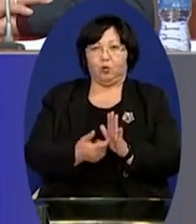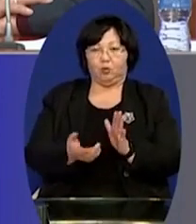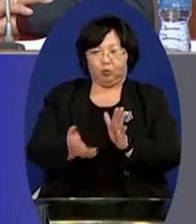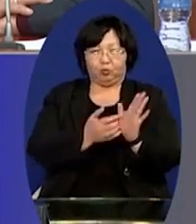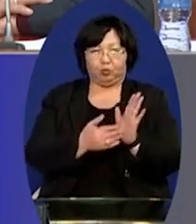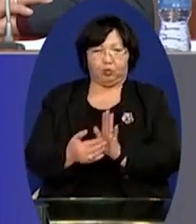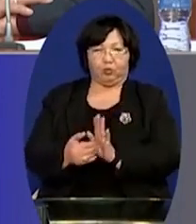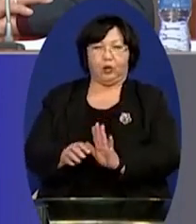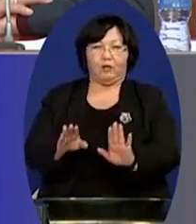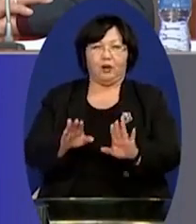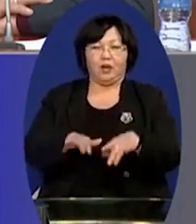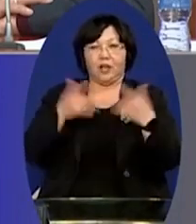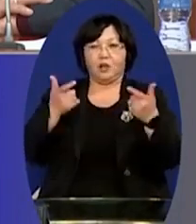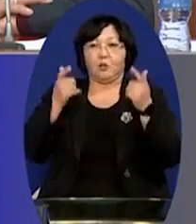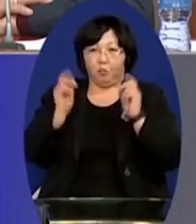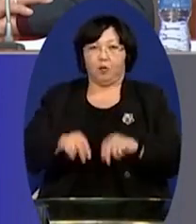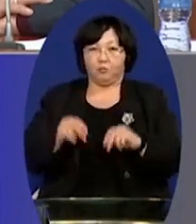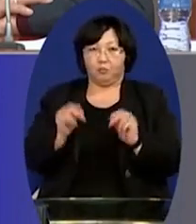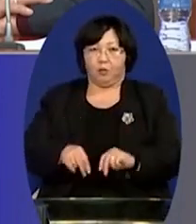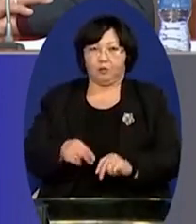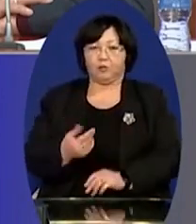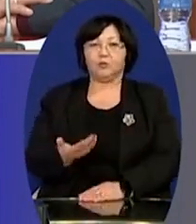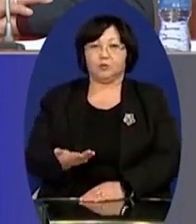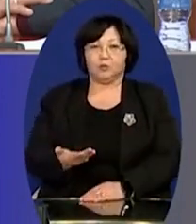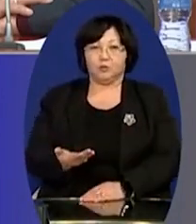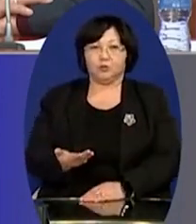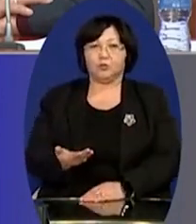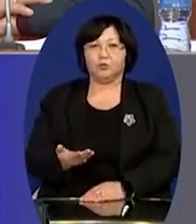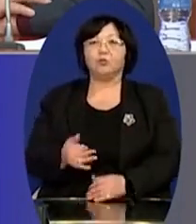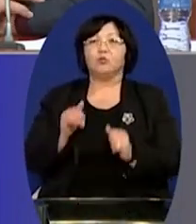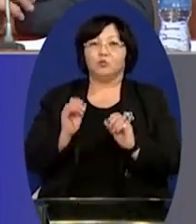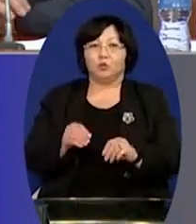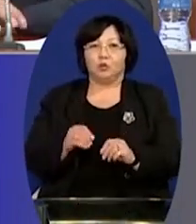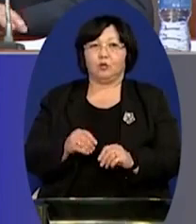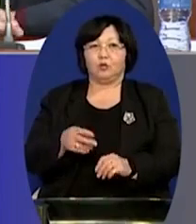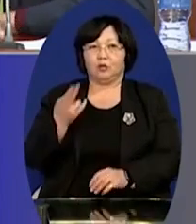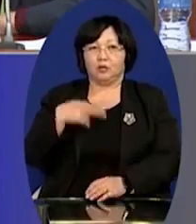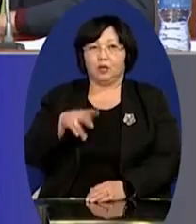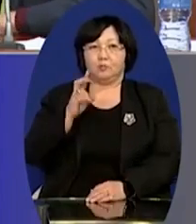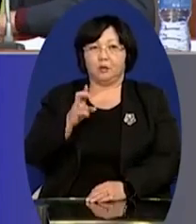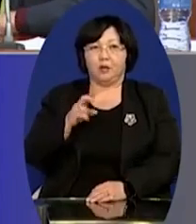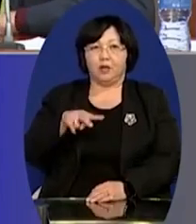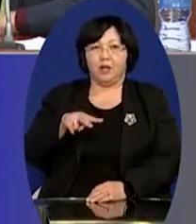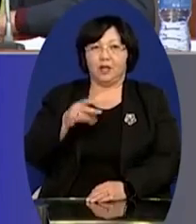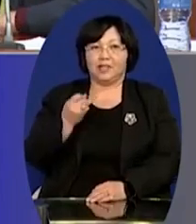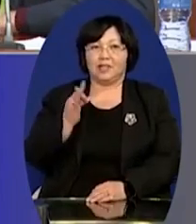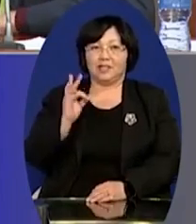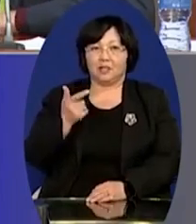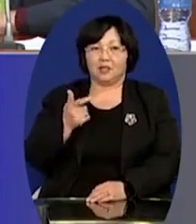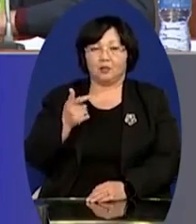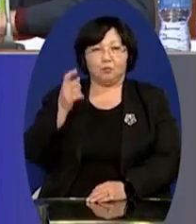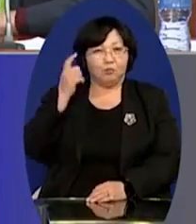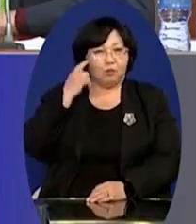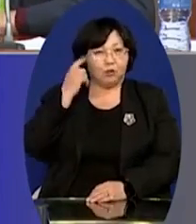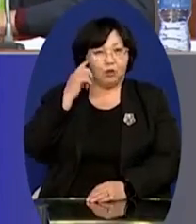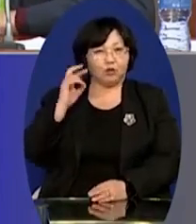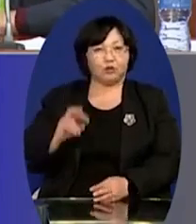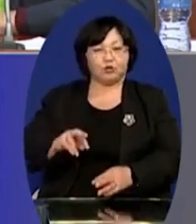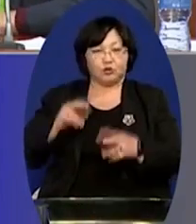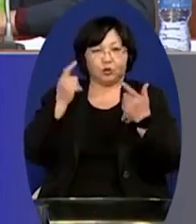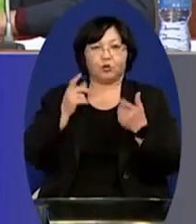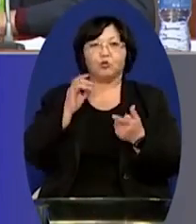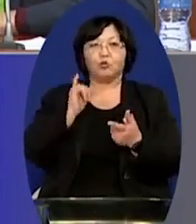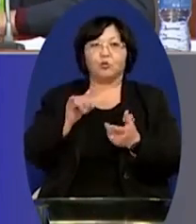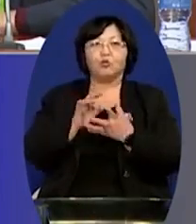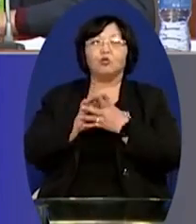Тэгснэ гинт болно болоод явчлаа. Юу энэ DBM лизингийнхний бодлыг өөрчлөхөд хүрчихв үү? Та